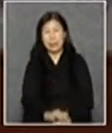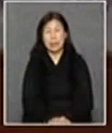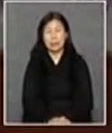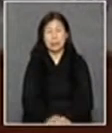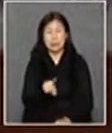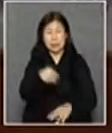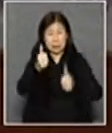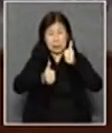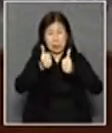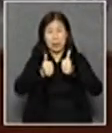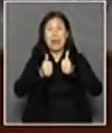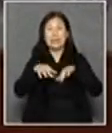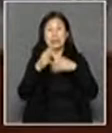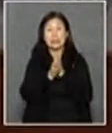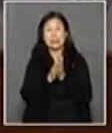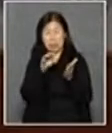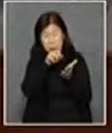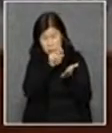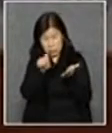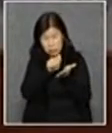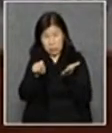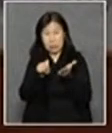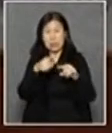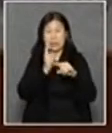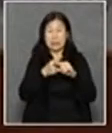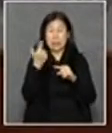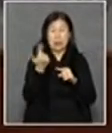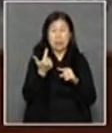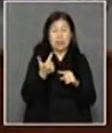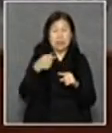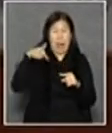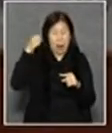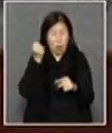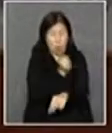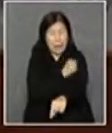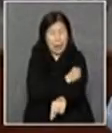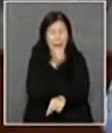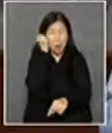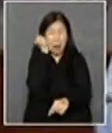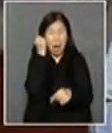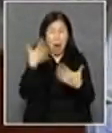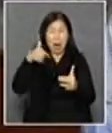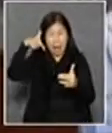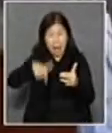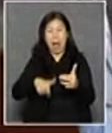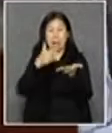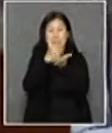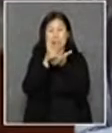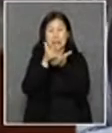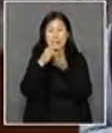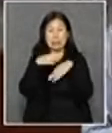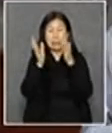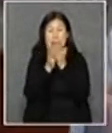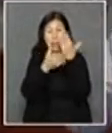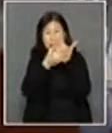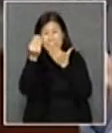些比賽的項目的內容裡面來說，這些題目是非常之艱辛，而且是要考的，不是好像李劉淑儀